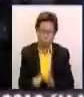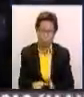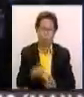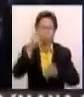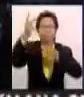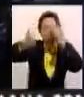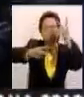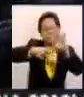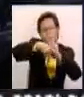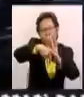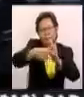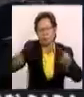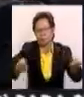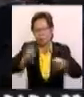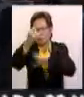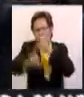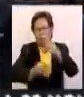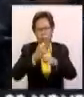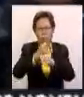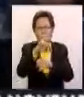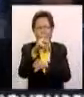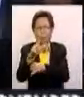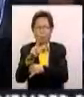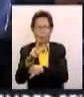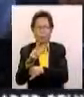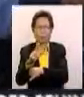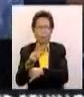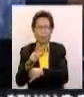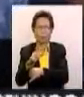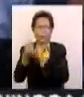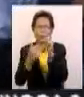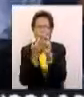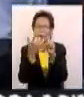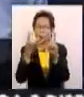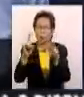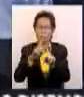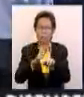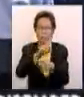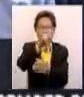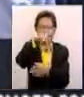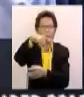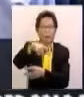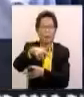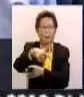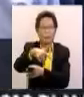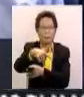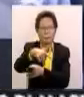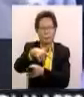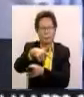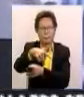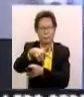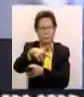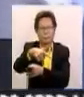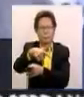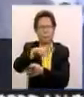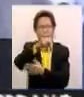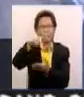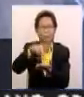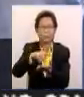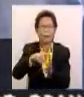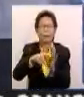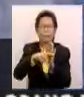selepas melawat pameran motor antarabangsa Kuala Lumpur Klims 2018 di Pusat Perdagangan dan Pameran Antarabangsa.